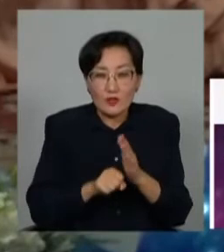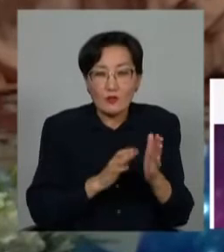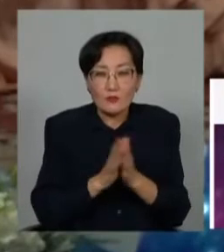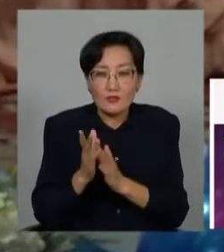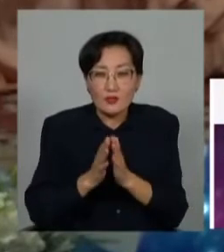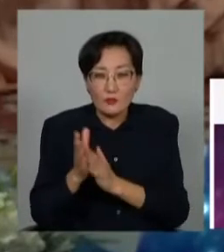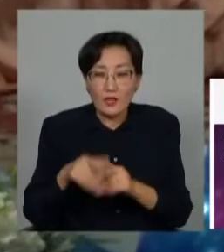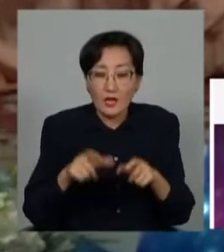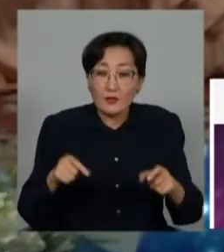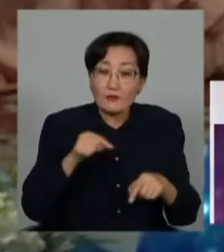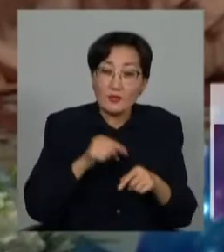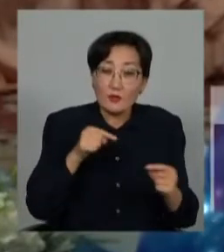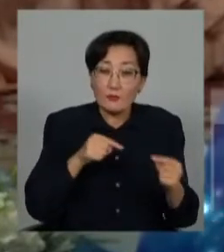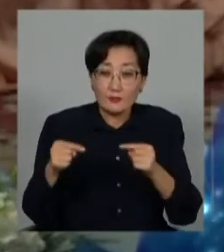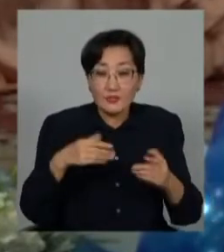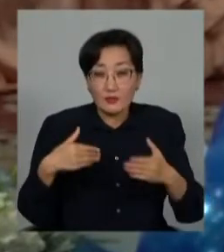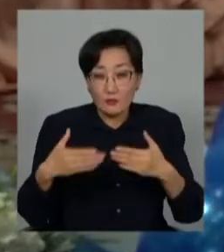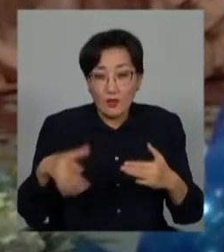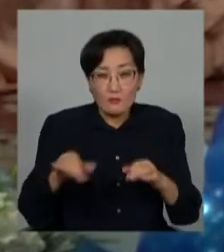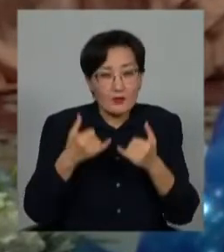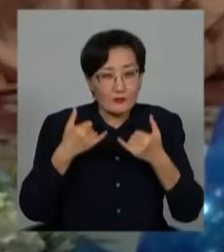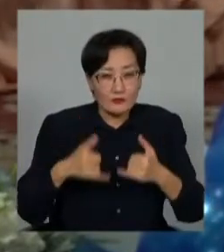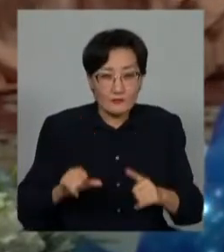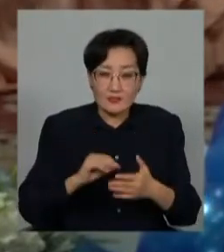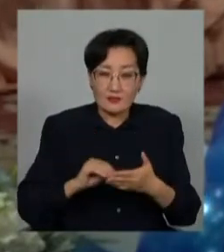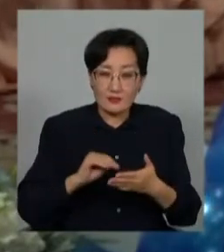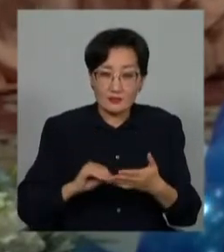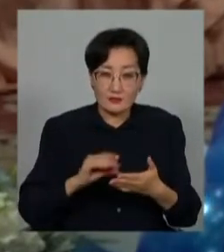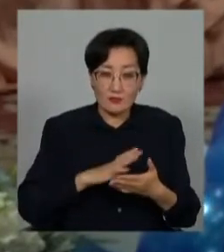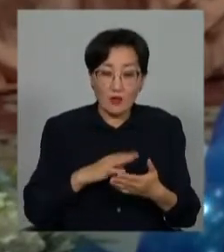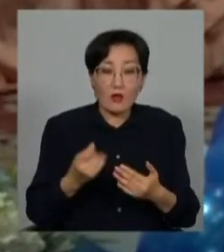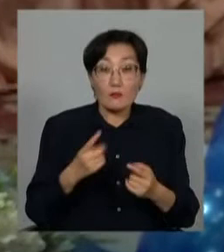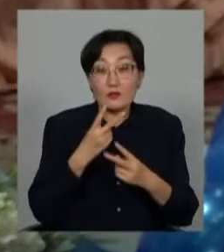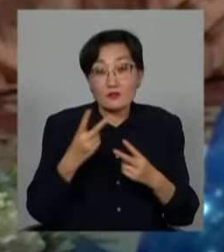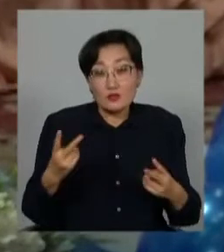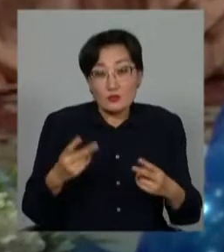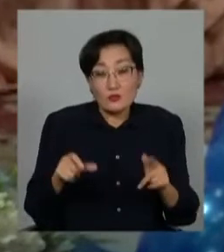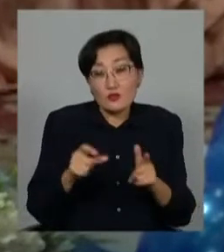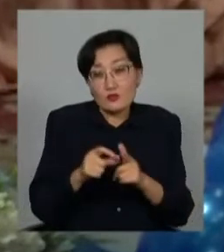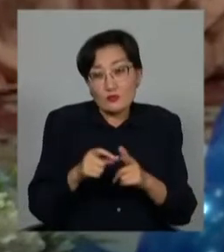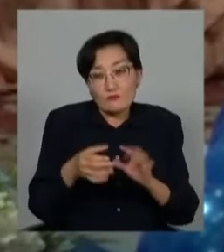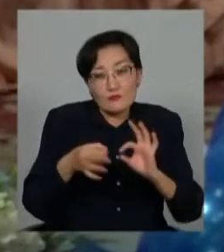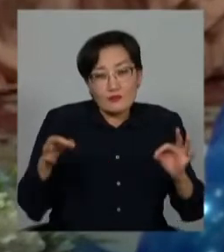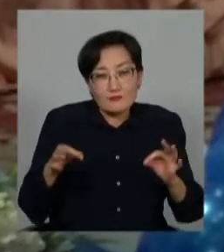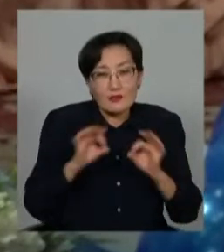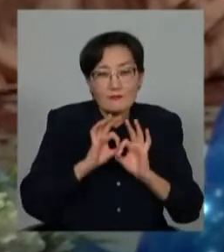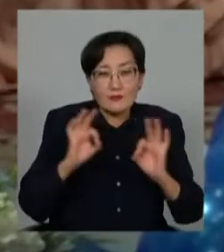адамдардың сезімі бір-біріне деген жылы қыласы, соның бәрі ғажайып жазылған. Бір қарағанда бір сөйлемдерді керемет,